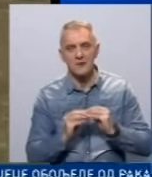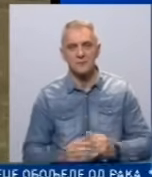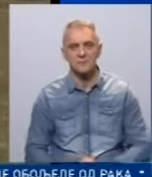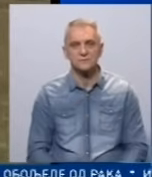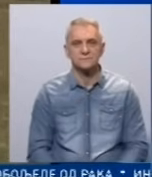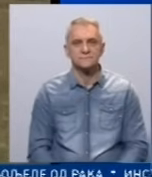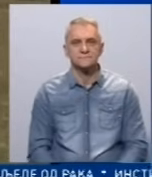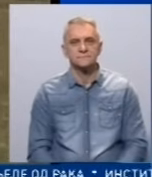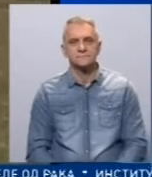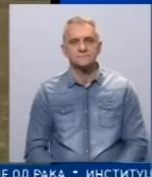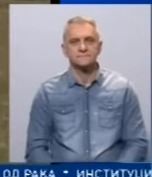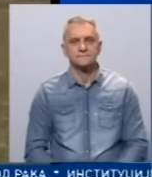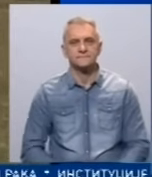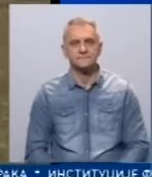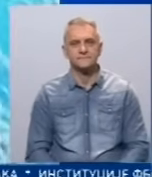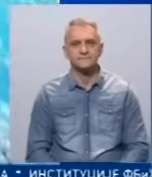Bajramović, Dobretić.